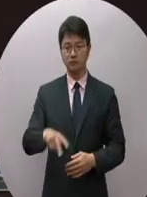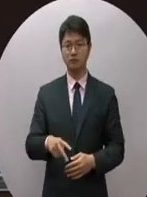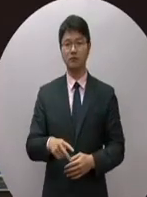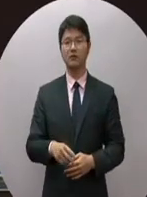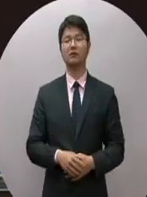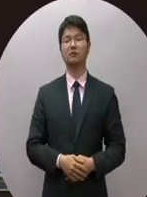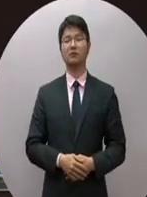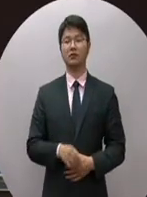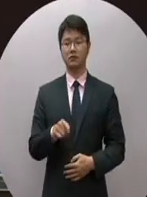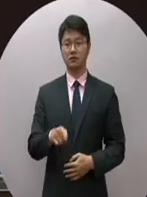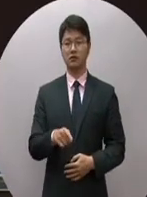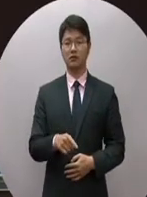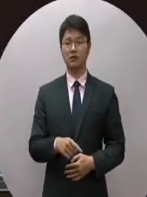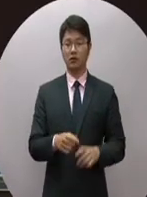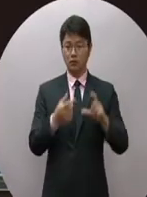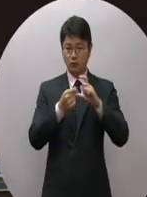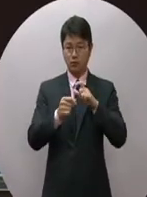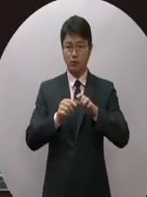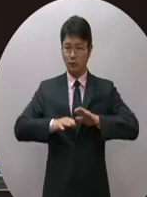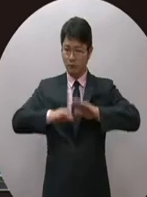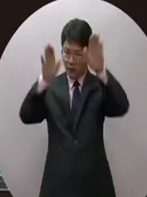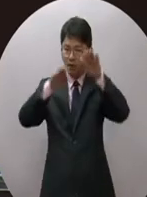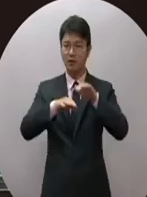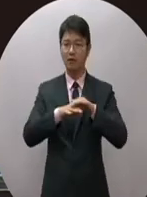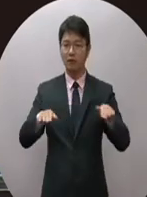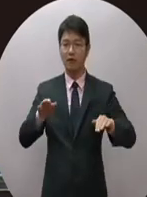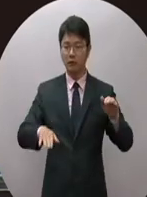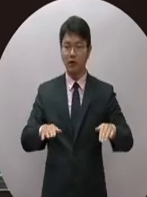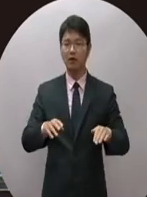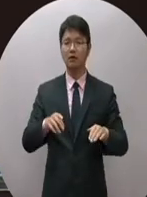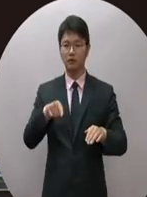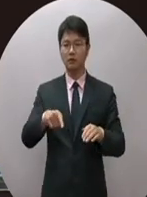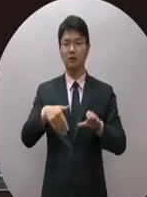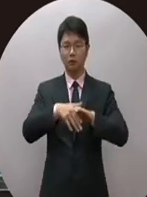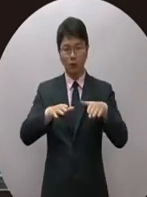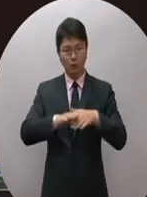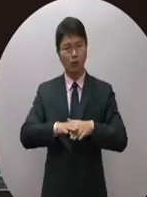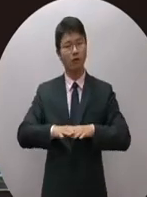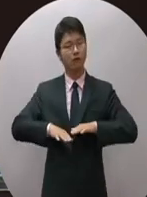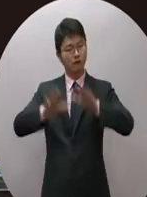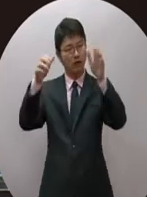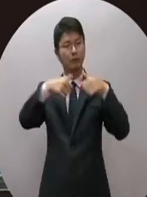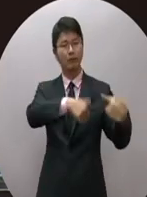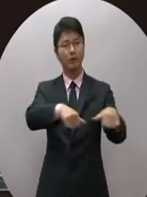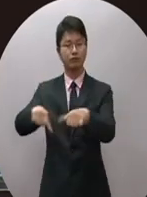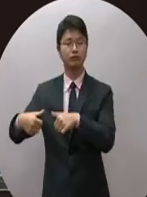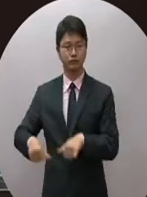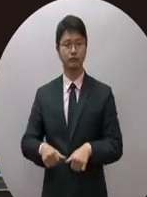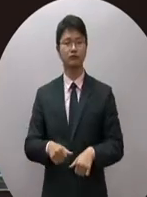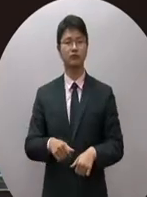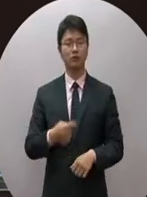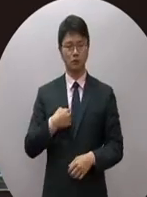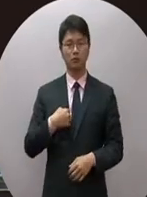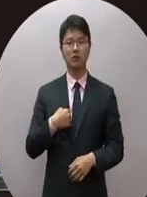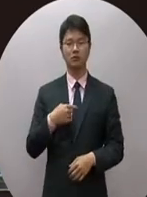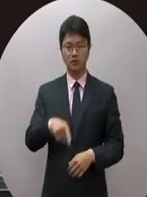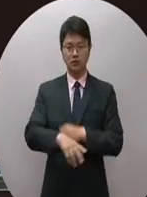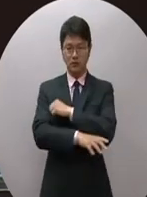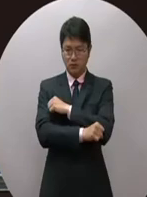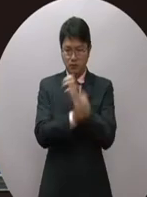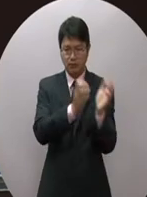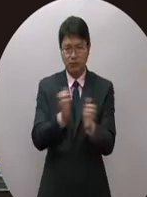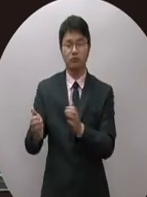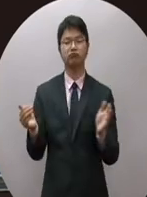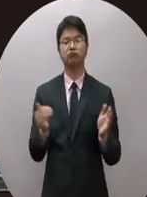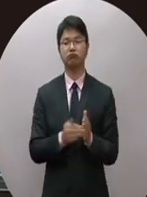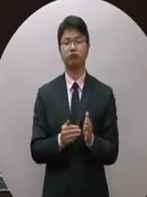域均衡的文化发展建立了基础。但